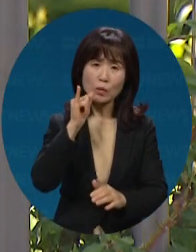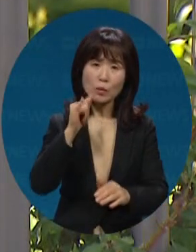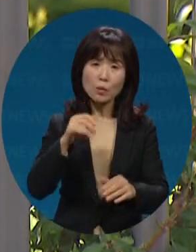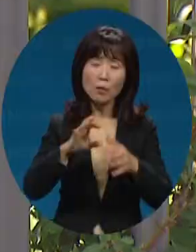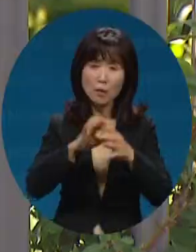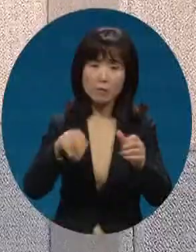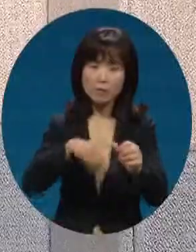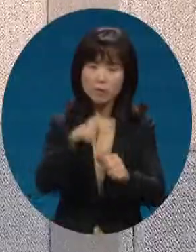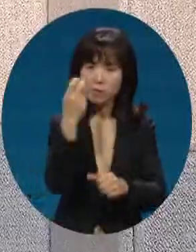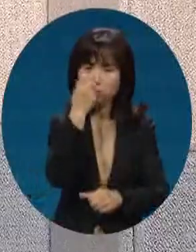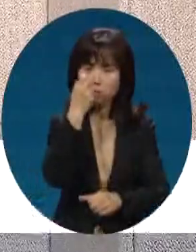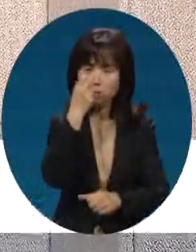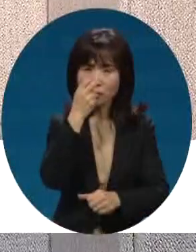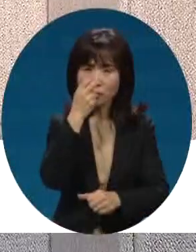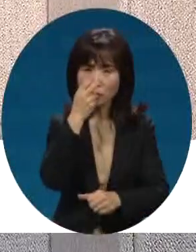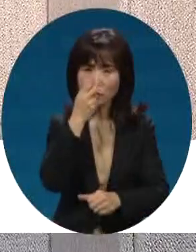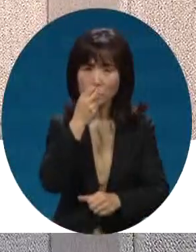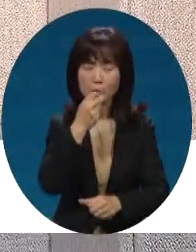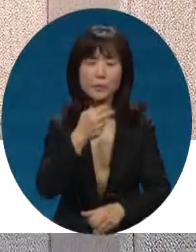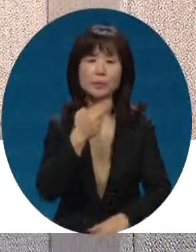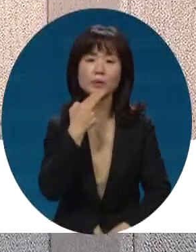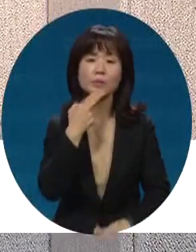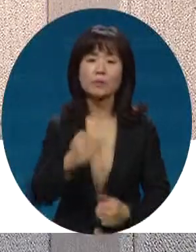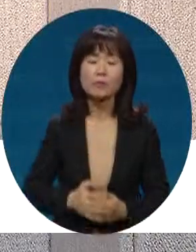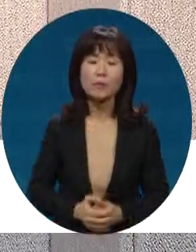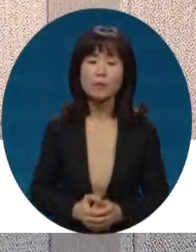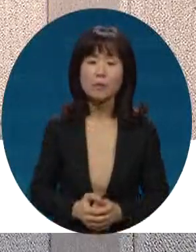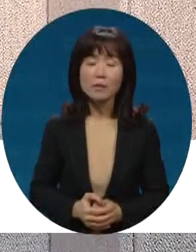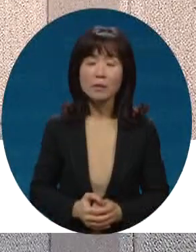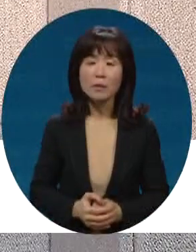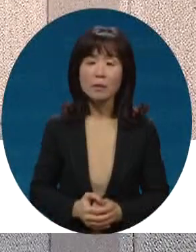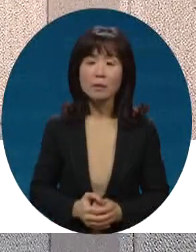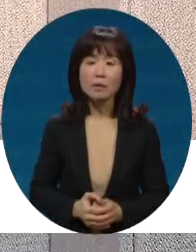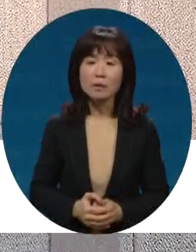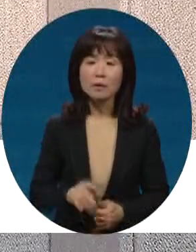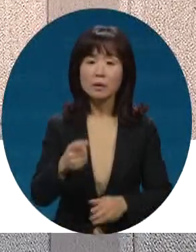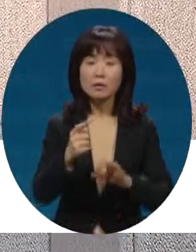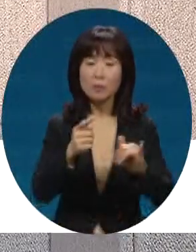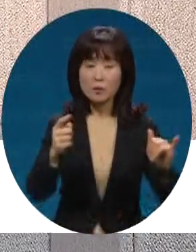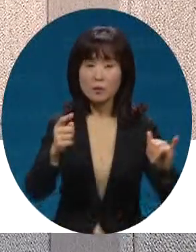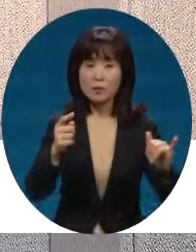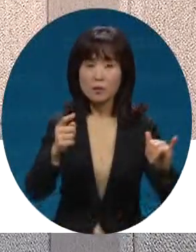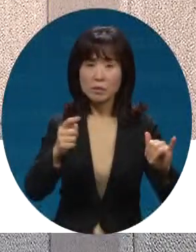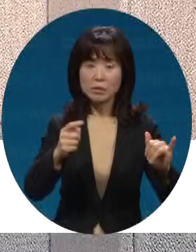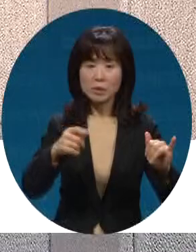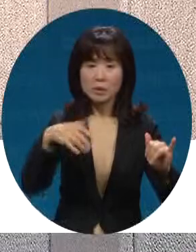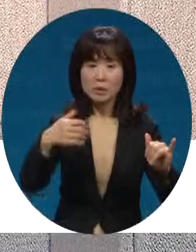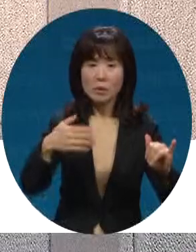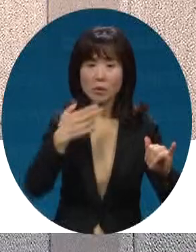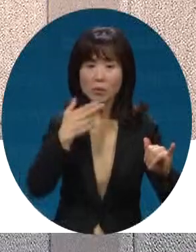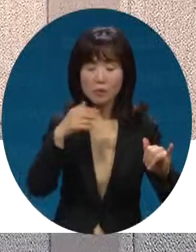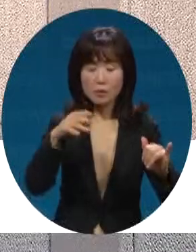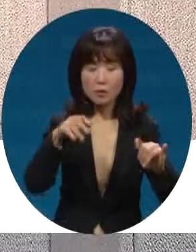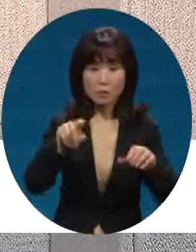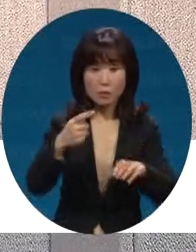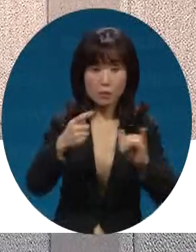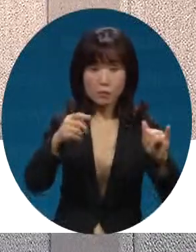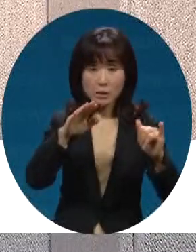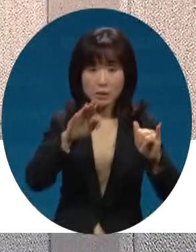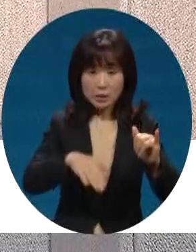않았습니다 100명도 안 되는 그 공공기관 하나가 어떻게 대한민국 전체 학생들을